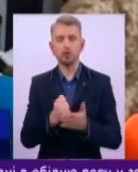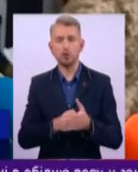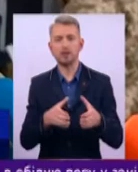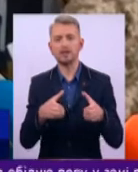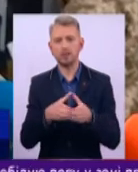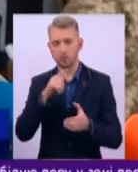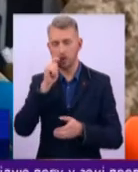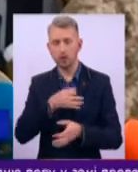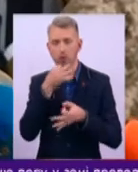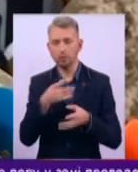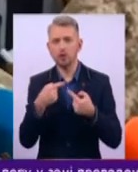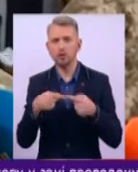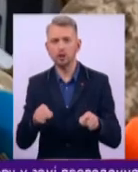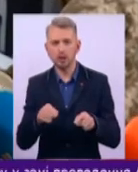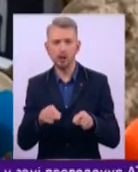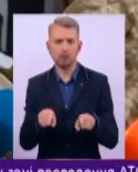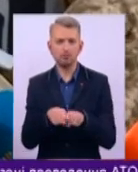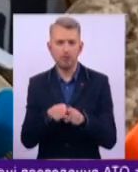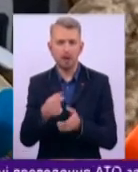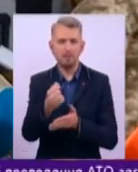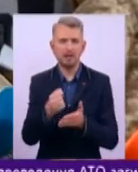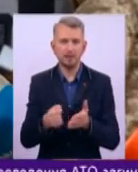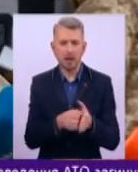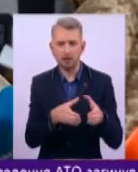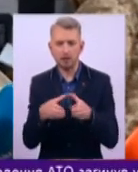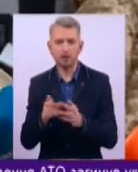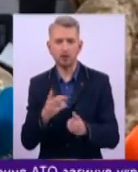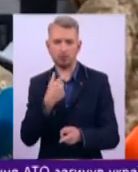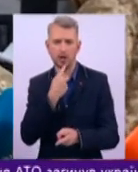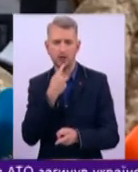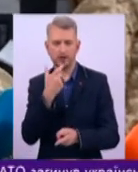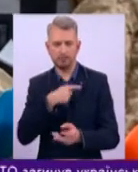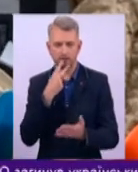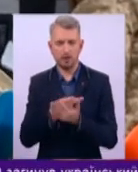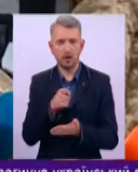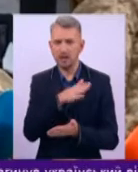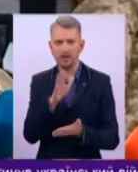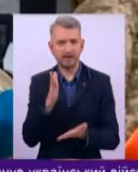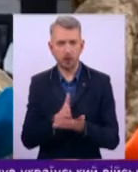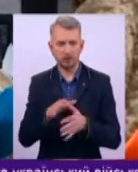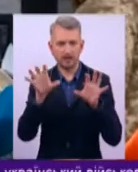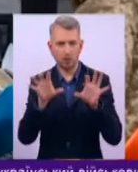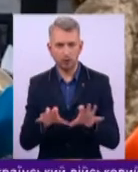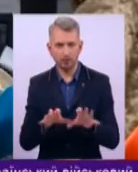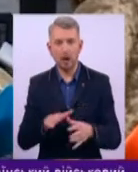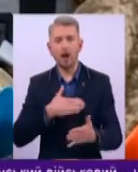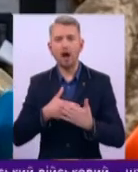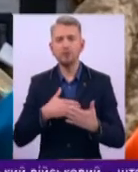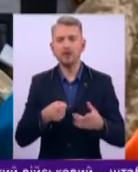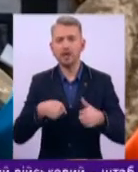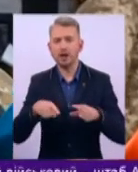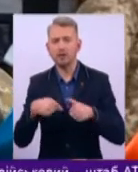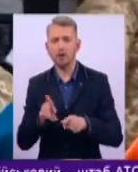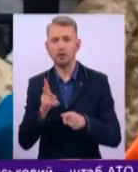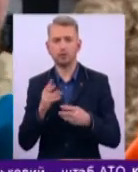України. Любі інші парамілітарні образування, які намагаються себе позиціонувати, вони не є законними. Общественні організації, одні